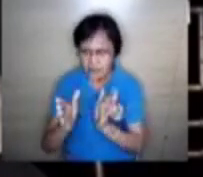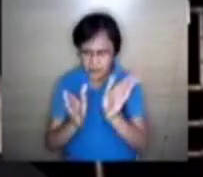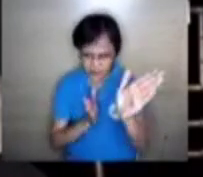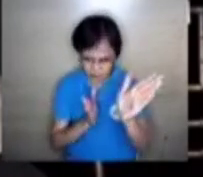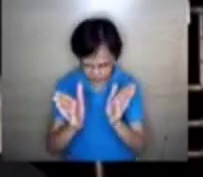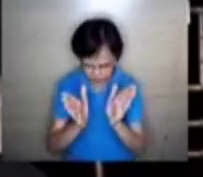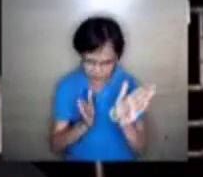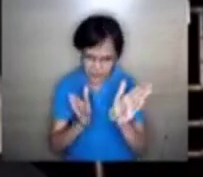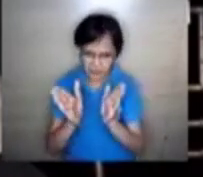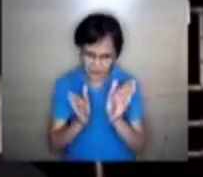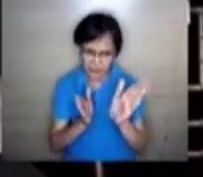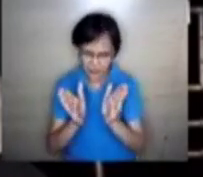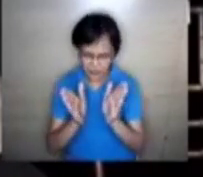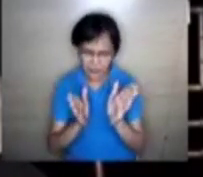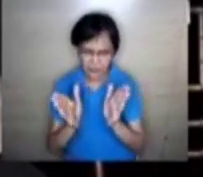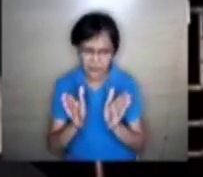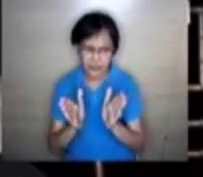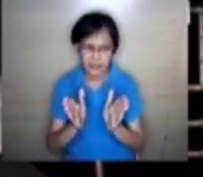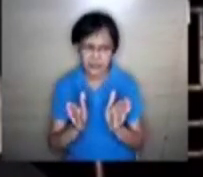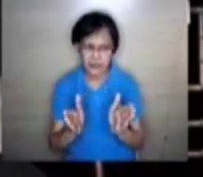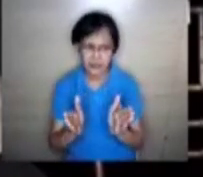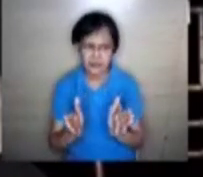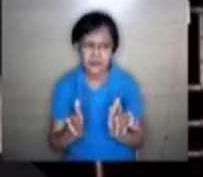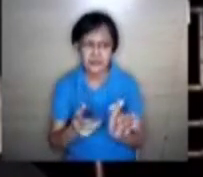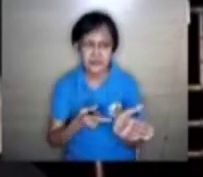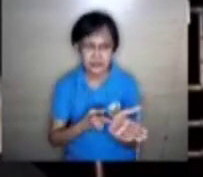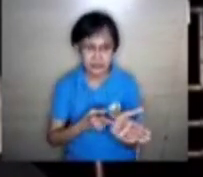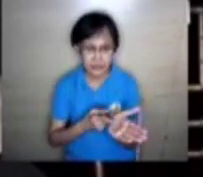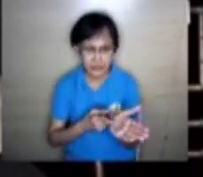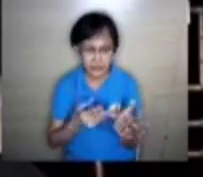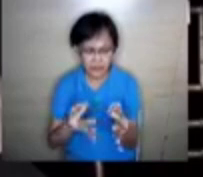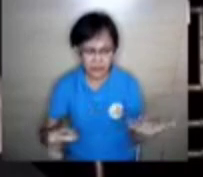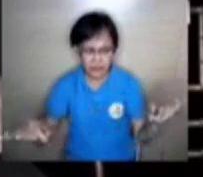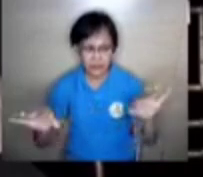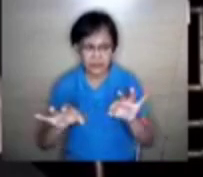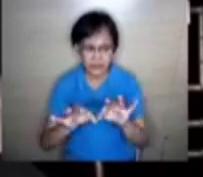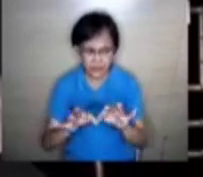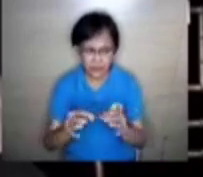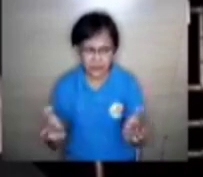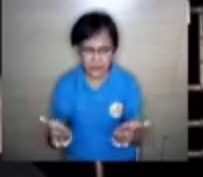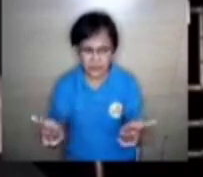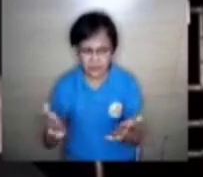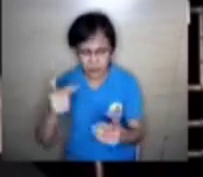natin. Lalo na sa pinakasensitibong bahagi ng pag-gobyerno,